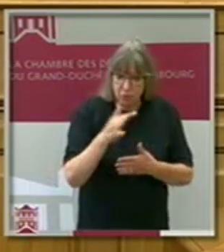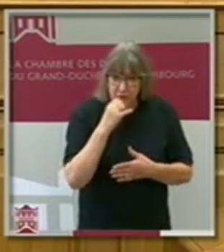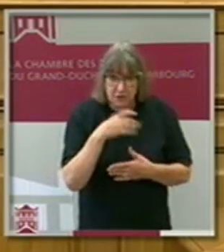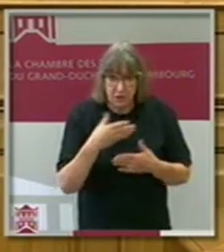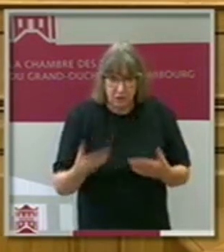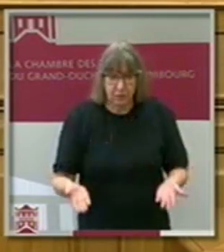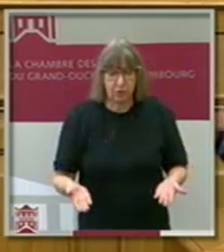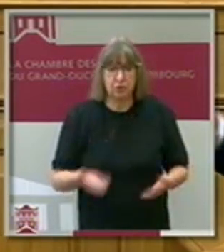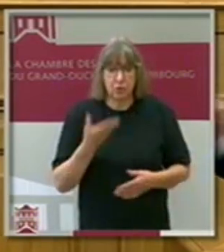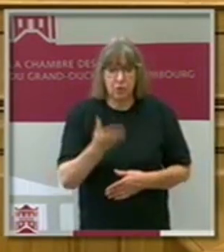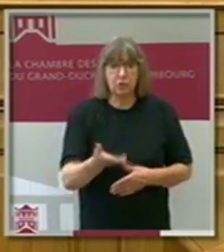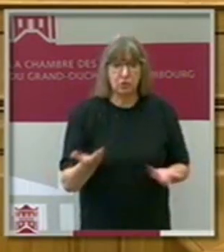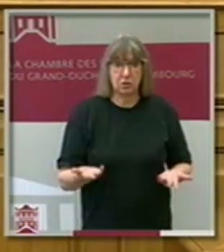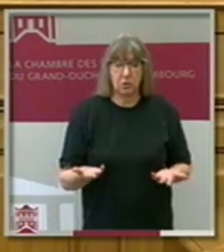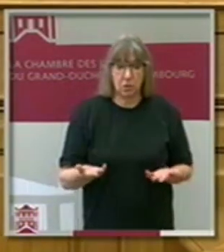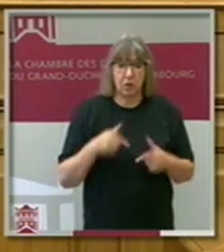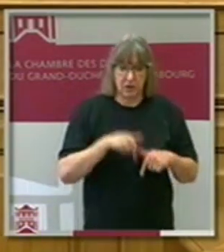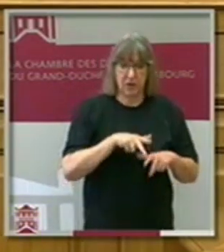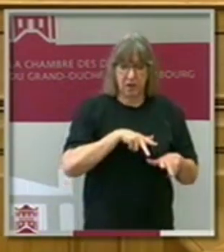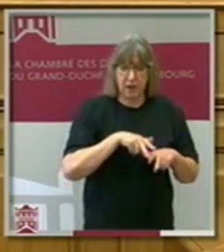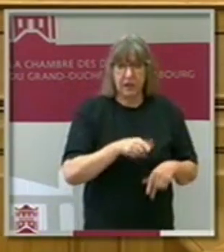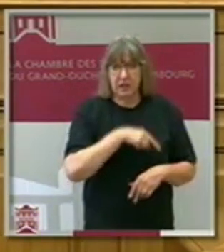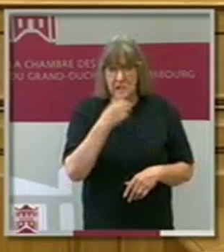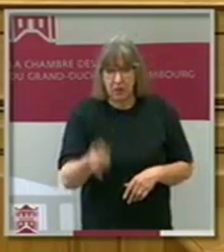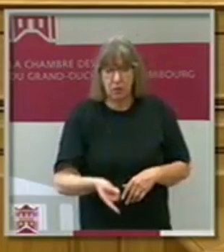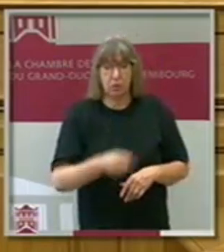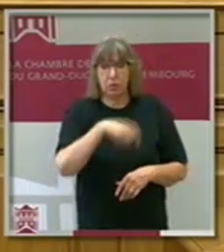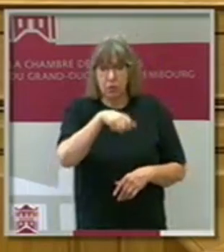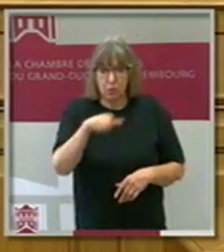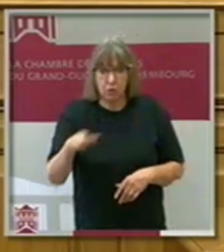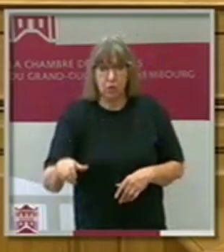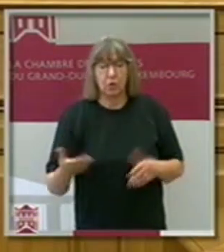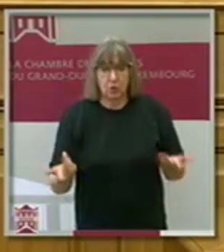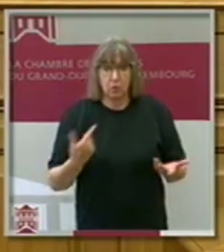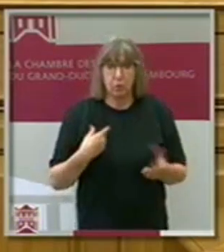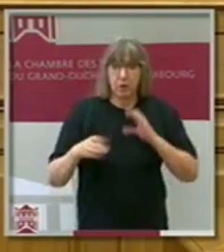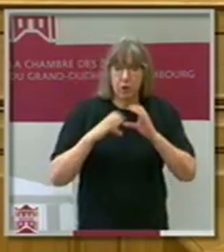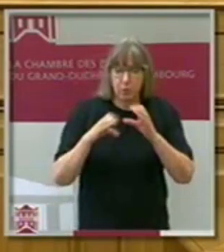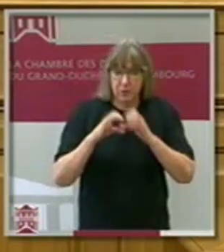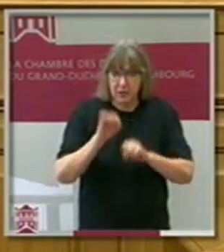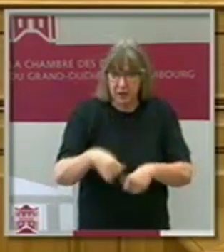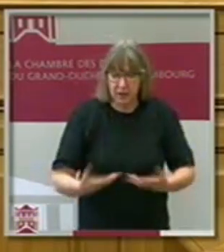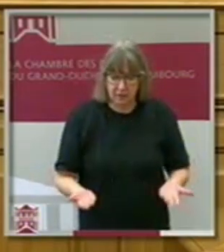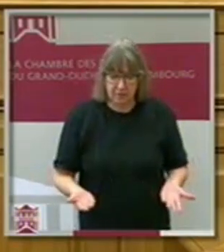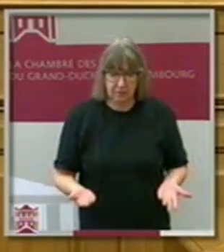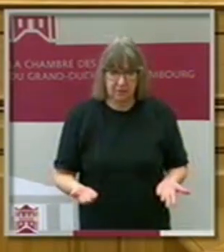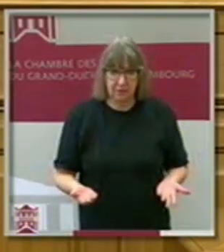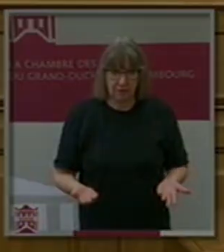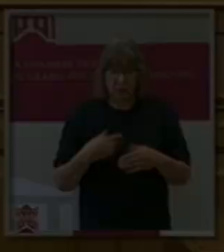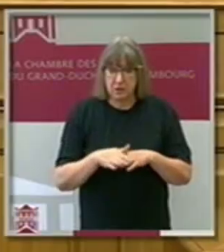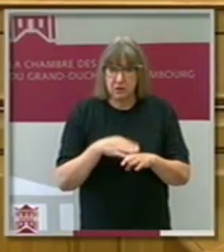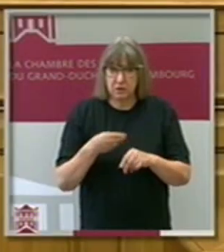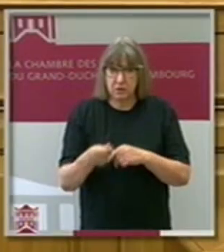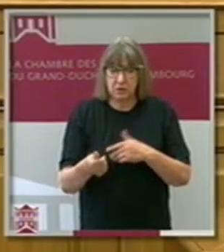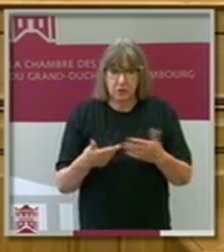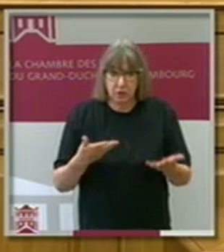Hügel eine schöne Malerei machen, mit der Leute vor so, und da kommt eine kontradiktorische Diskussion raus, und für was haben wir Angst für die Leute?